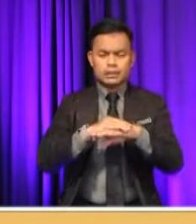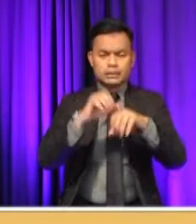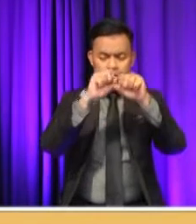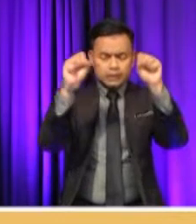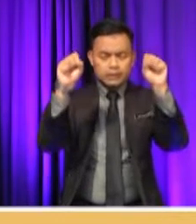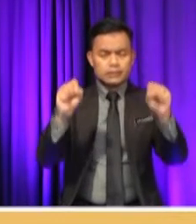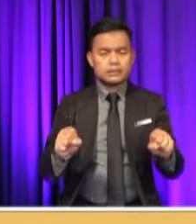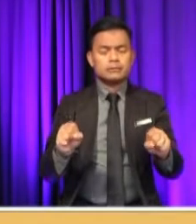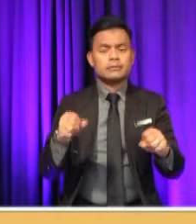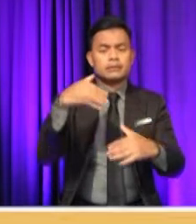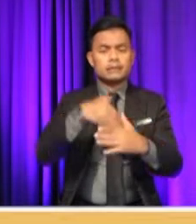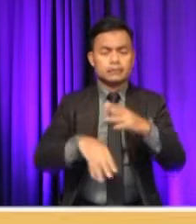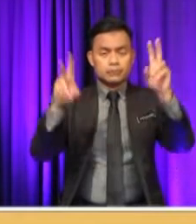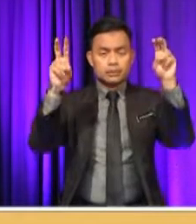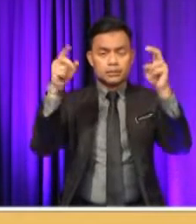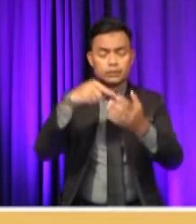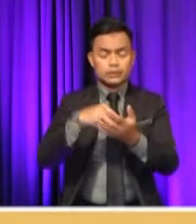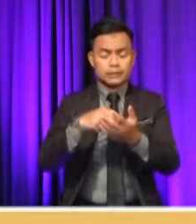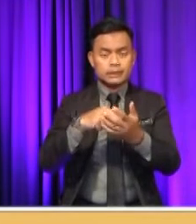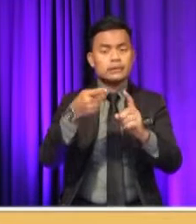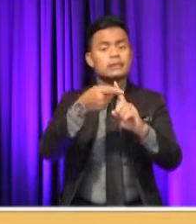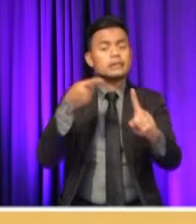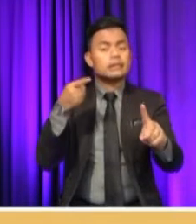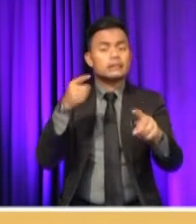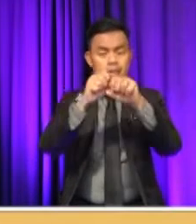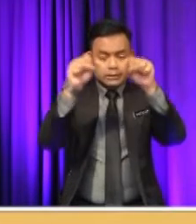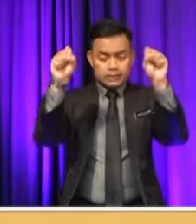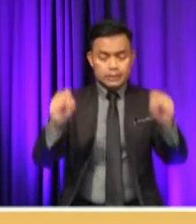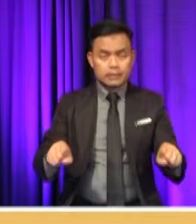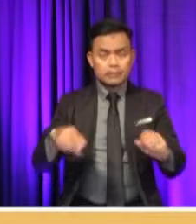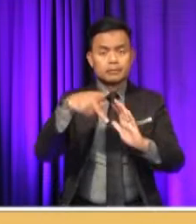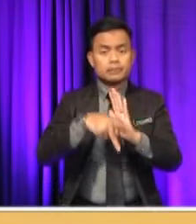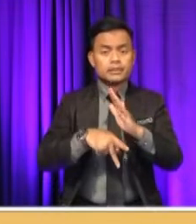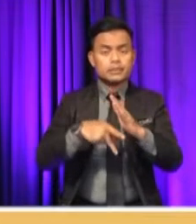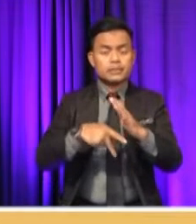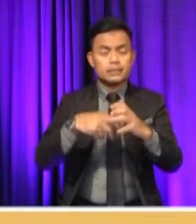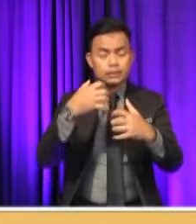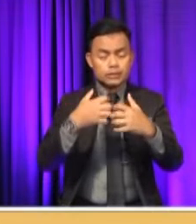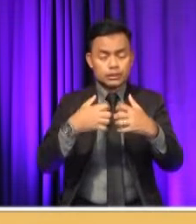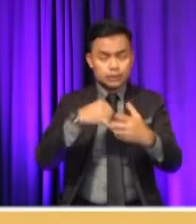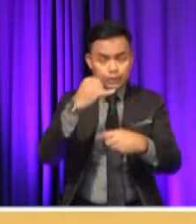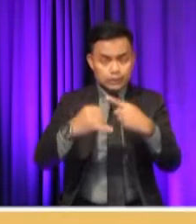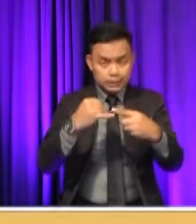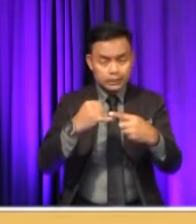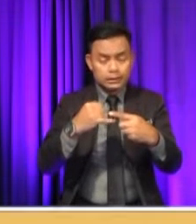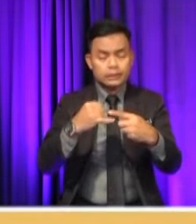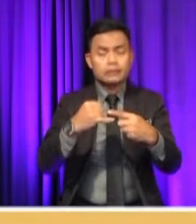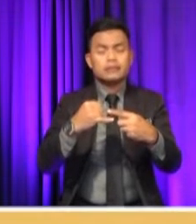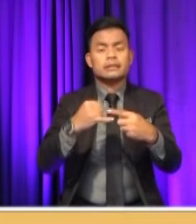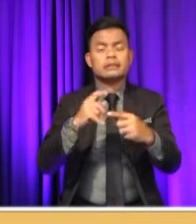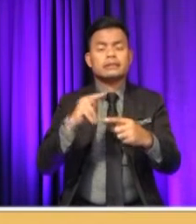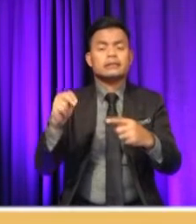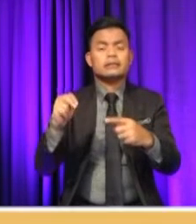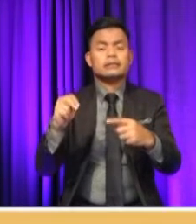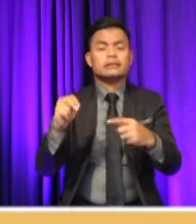tajuk sistem penjanaan. Okey, yang kedua daripada sistem penjanaan dia akan hantar kepada sistem penghantaran. Okey, dan seterusnya kita